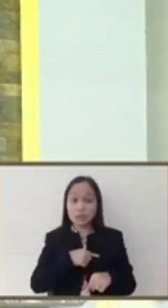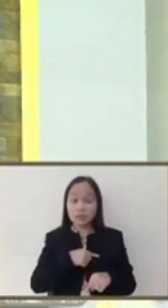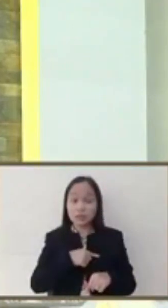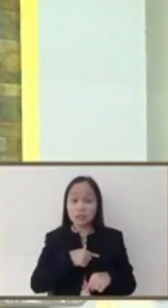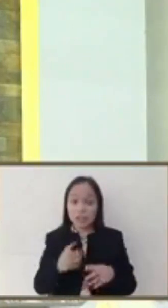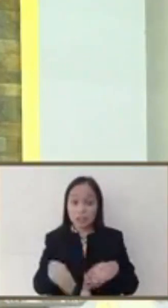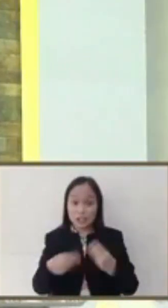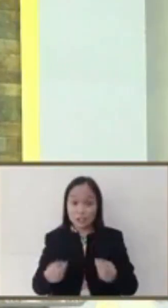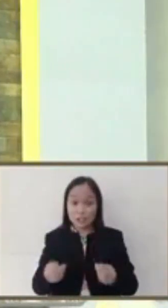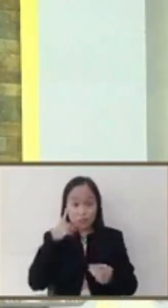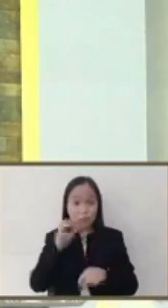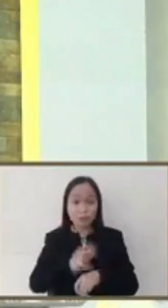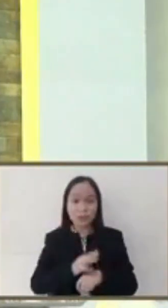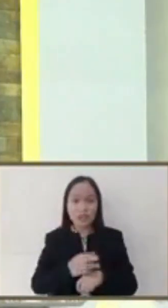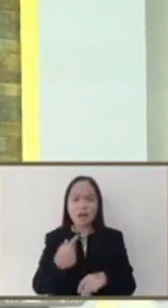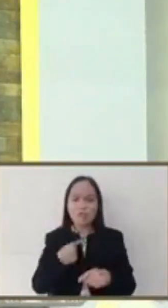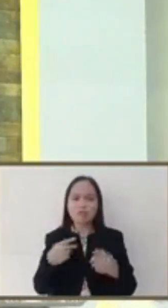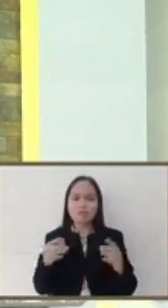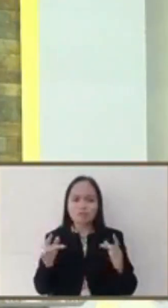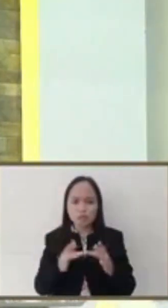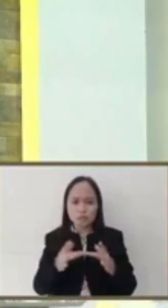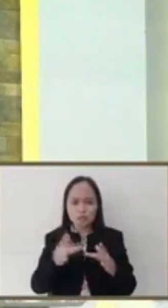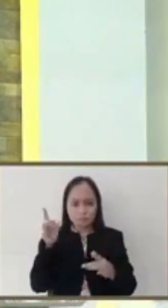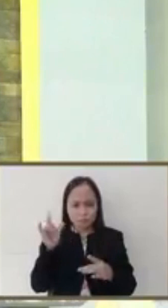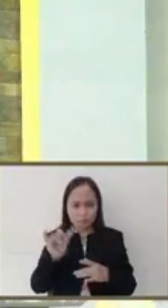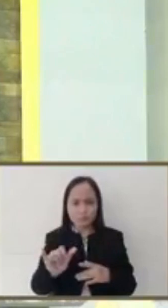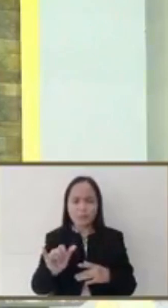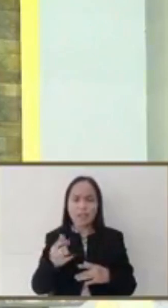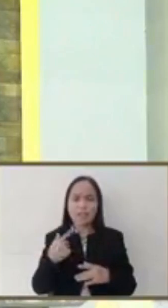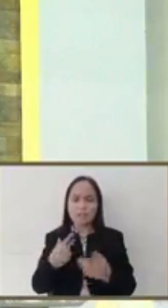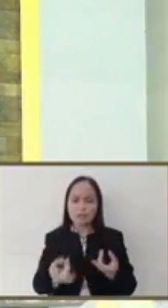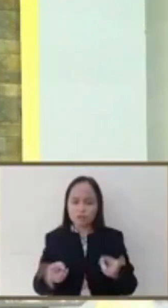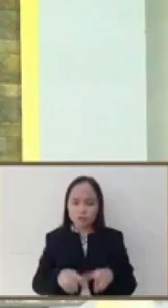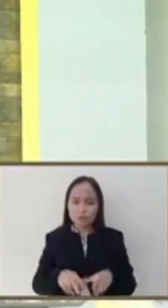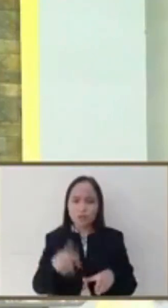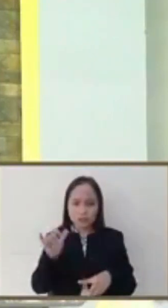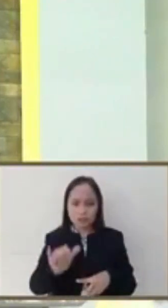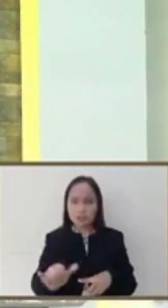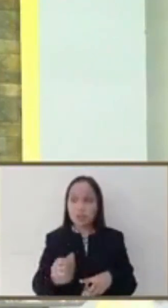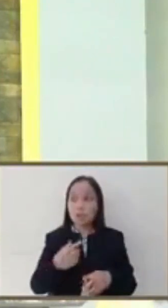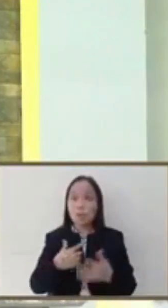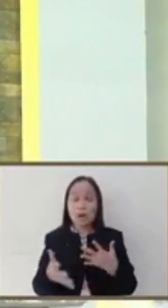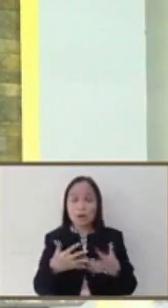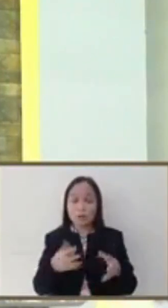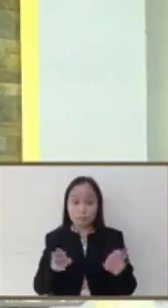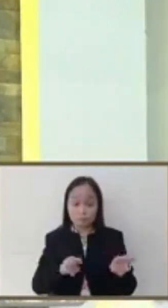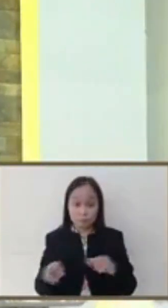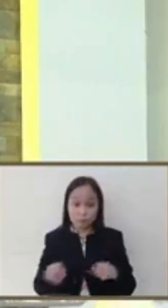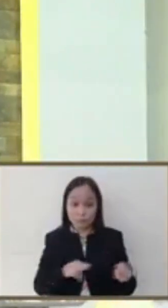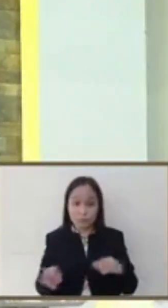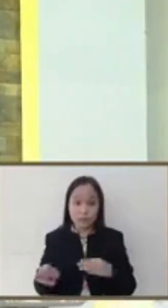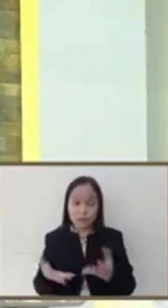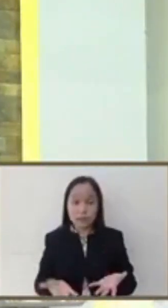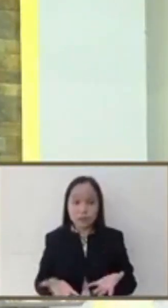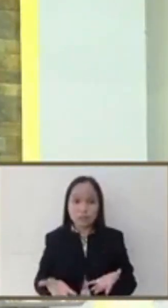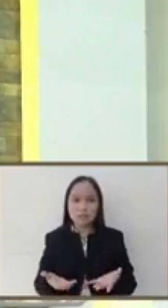eternity. May kinalaman ng eternity. Merong eternal value. Ano mang kilos natin dito, mga kapatid, ano mang ginagawa